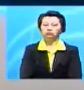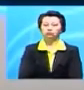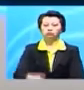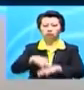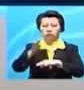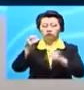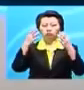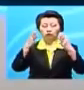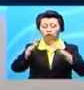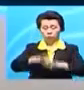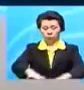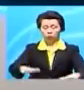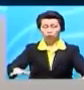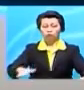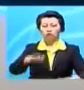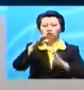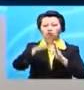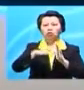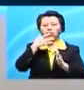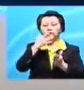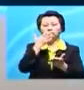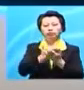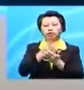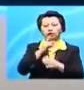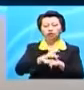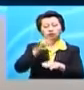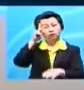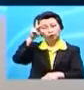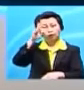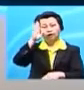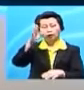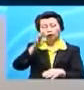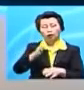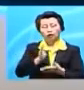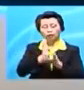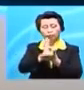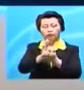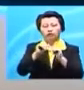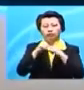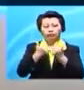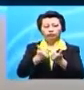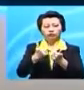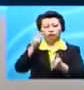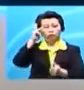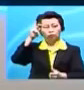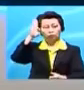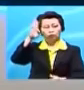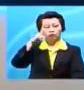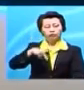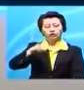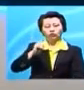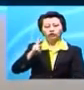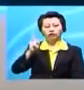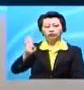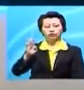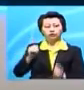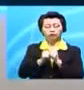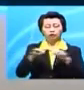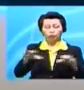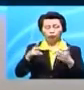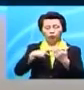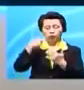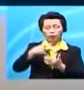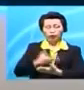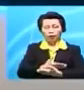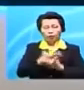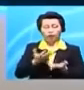Lebih ramai kanak-kanak kurang bernasib baik di negeri Kelantan bakal dibantu Persatuan Orang Kota Baru POKB melalui pelaksanaan program